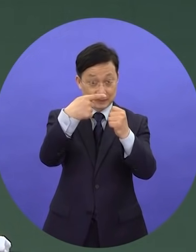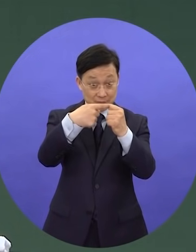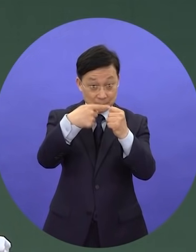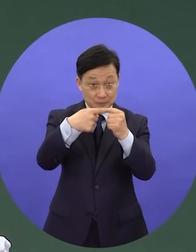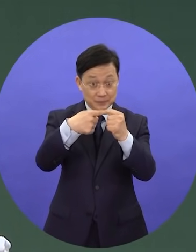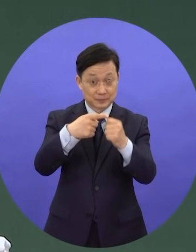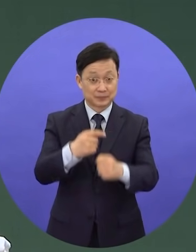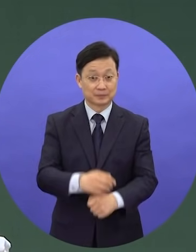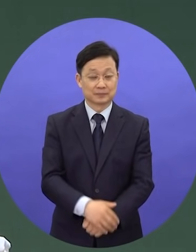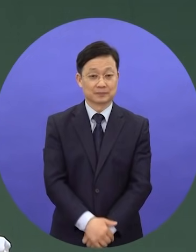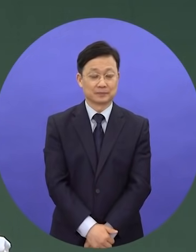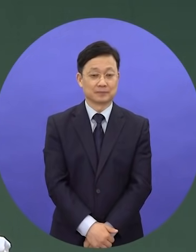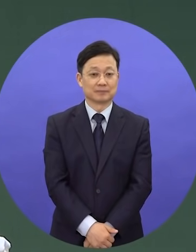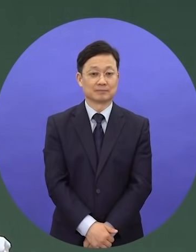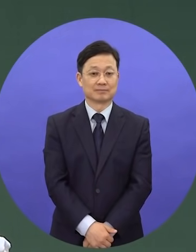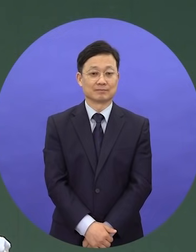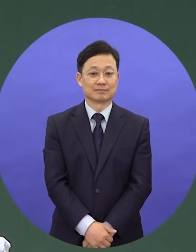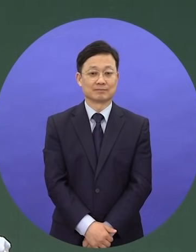거니까.